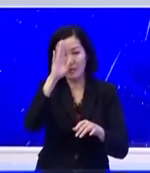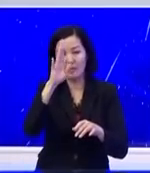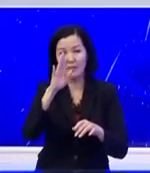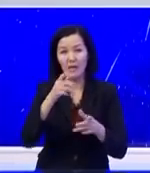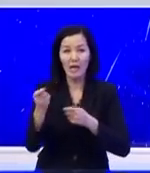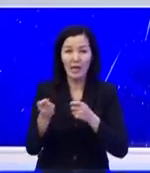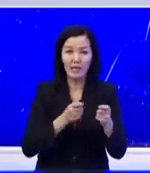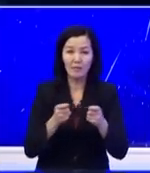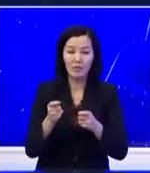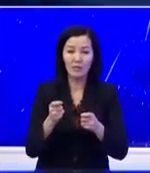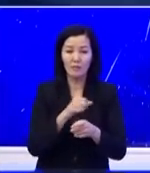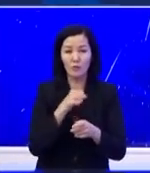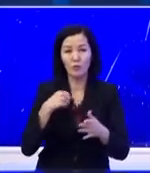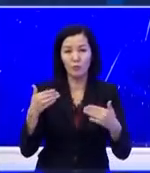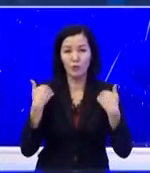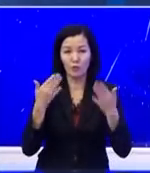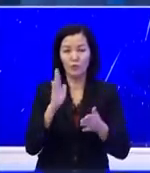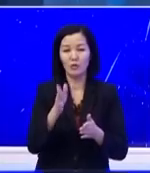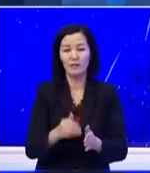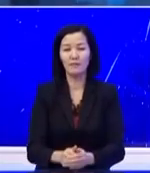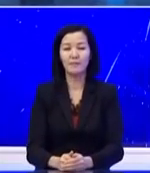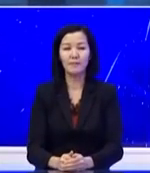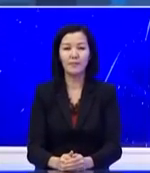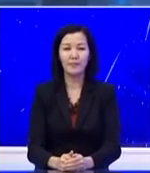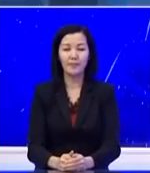осындай ұсыныс жасап отырмыз. Қамшат Мұхамеджан,